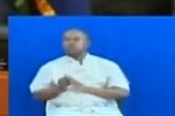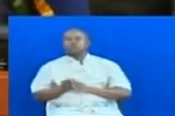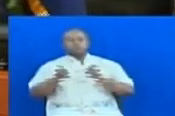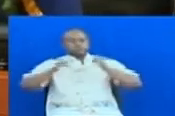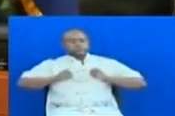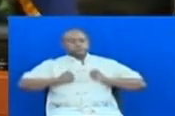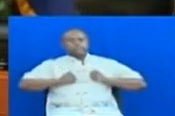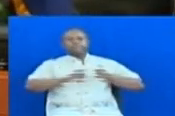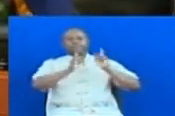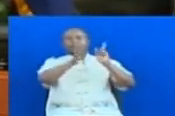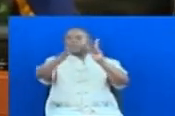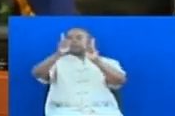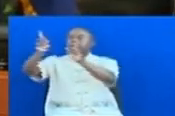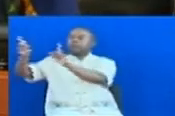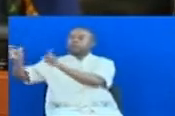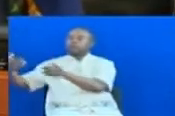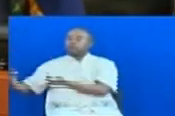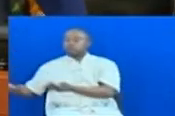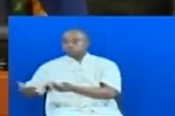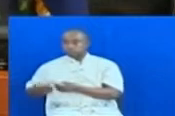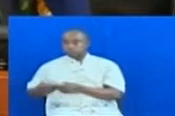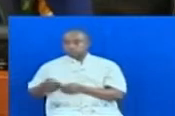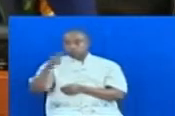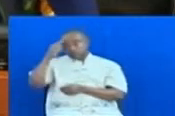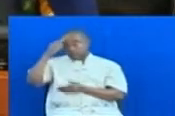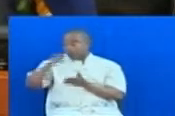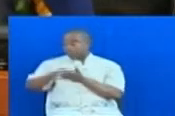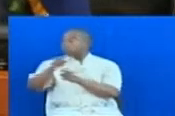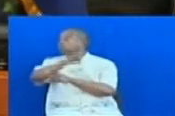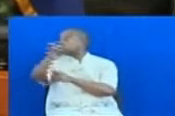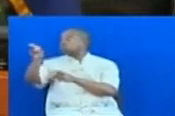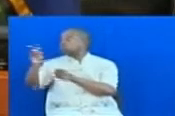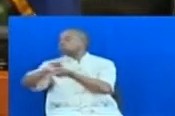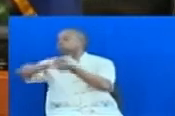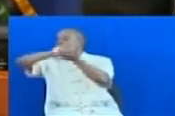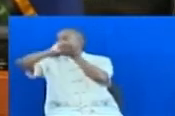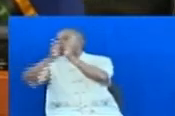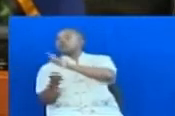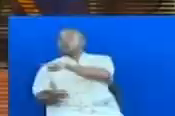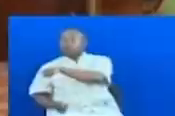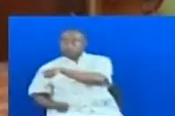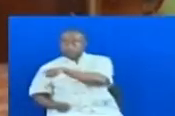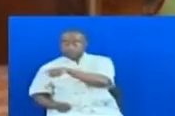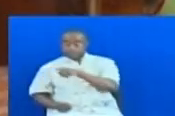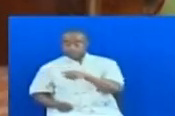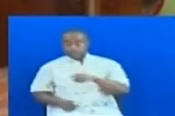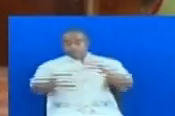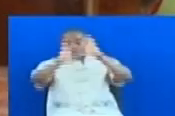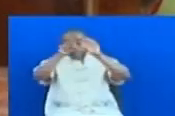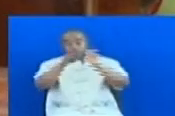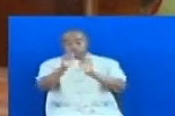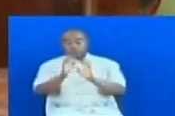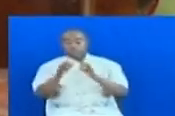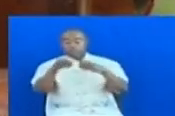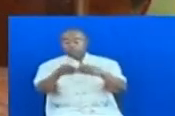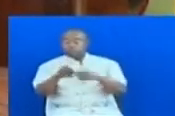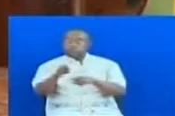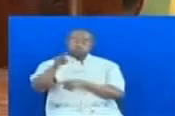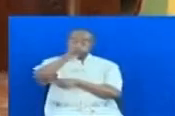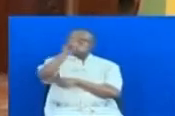mbalimbali. Maana yake ni kwamba mambo yamebadilika. Kwa taarifa hii ya kamati, maana yake